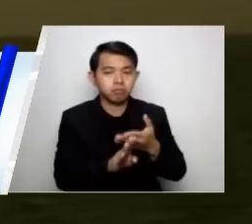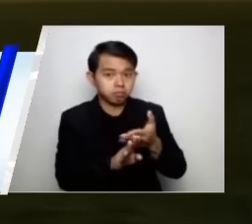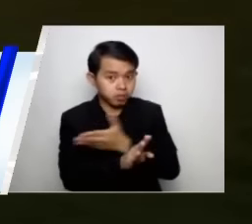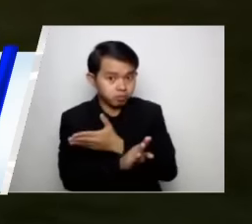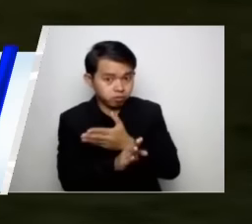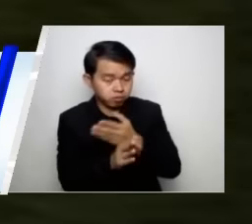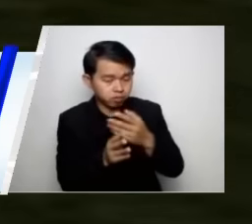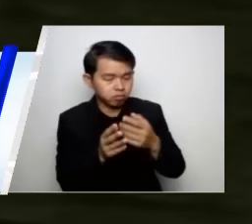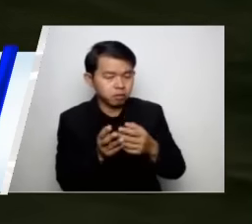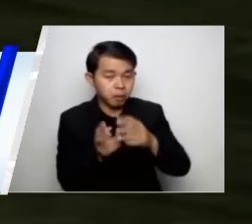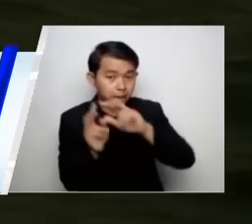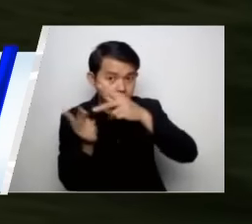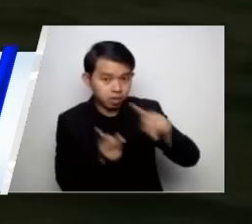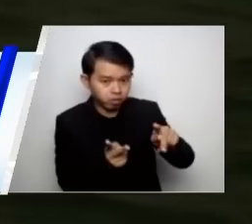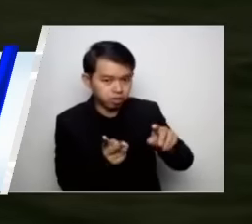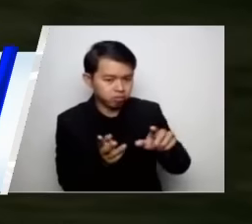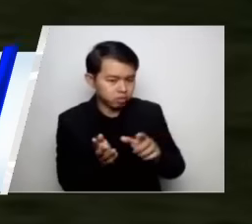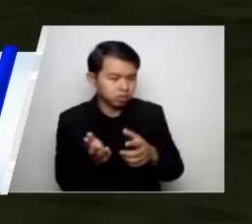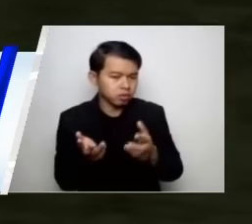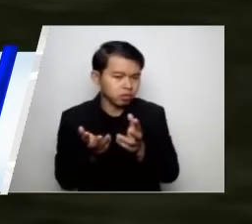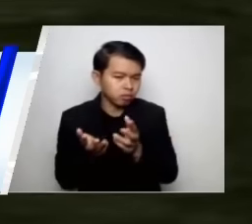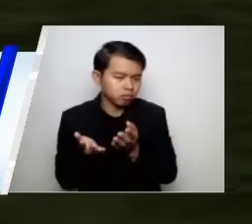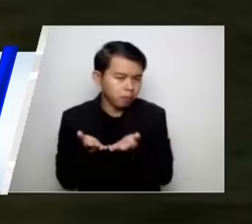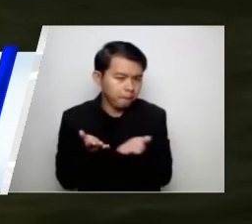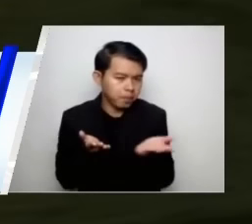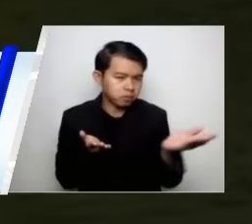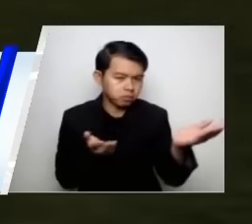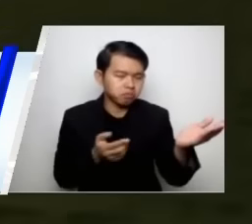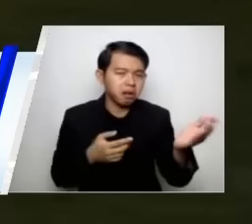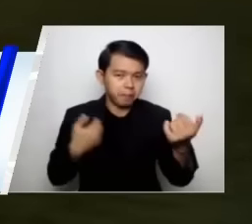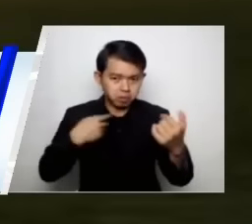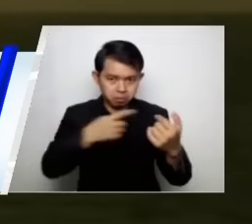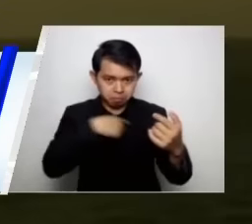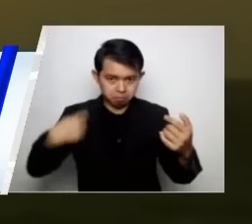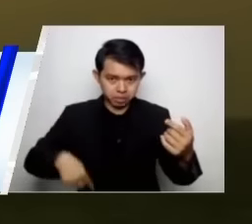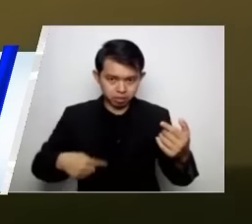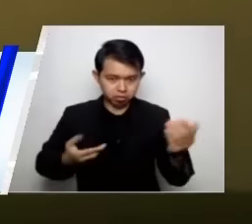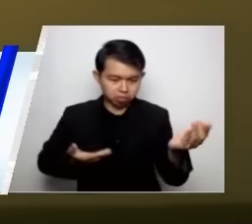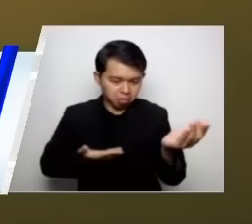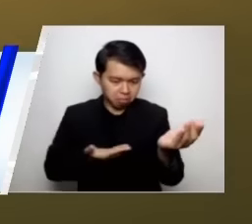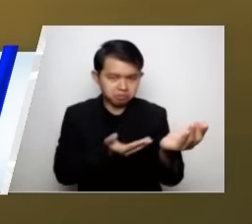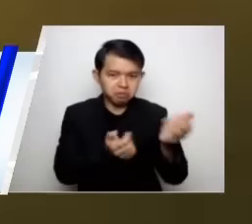Chinese Coast Guard vessel na ito pasado alas 5 ng hapon.